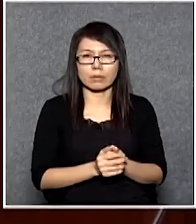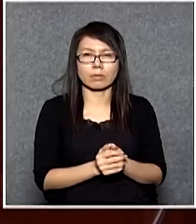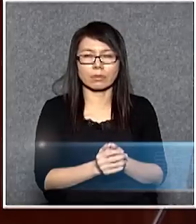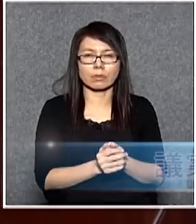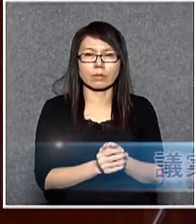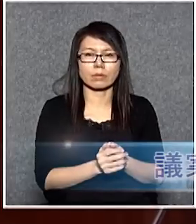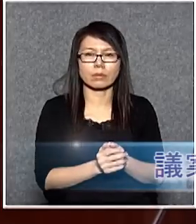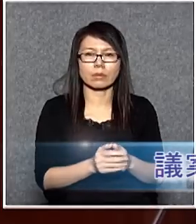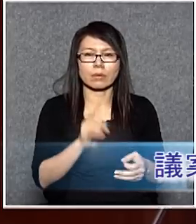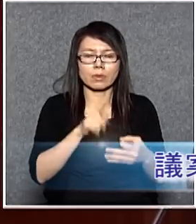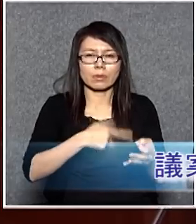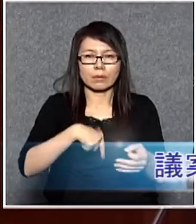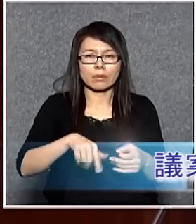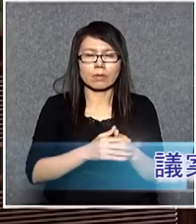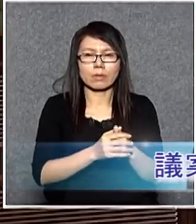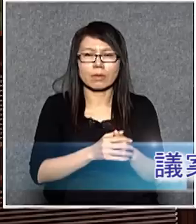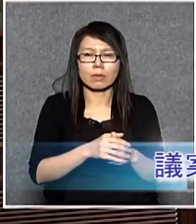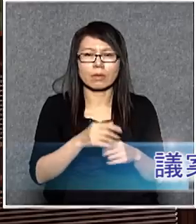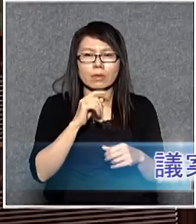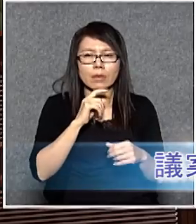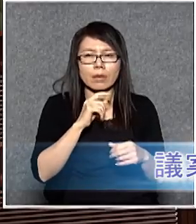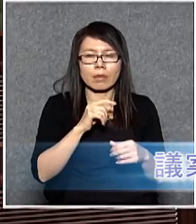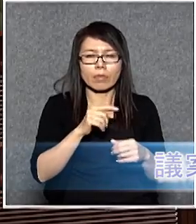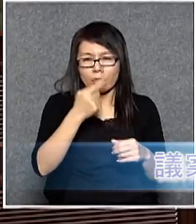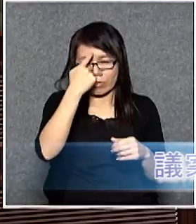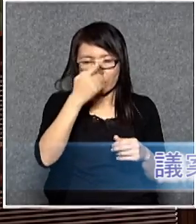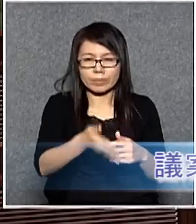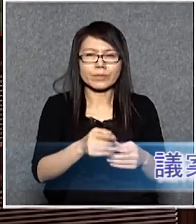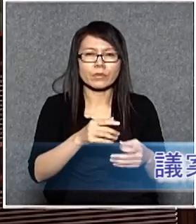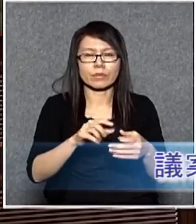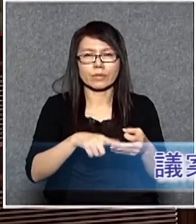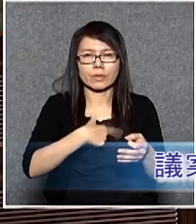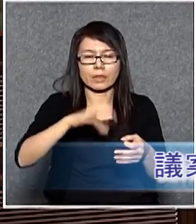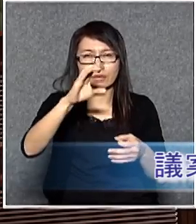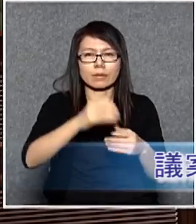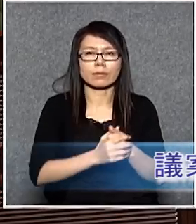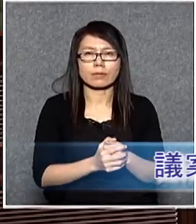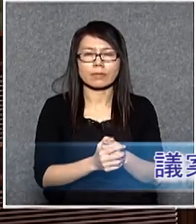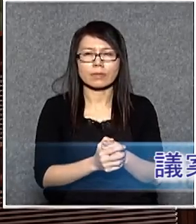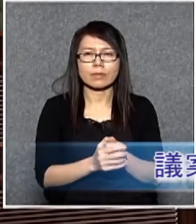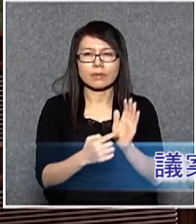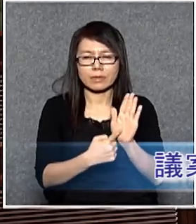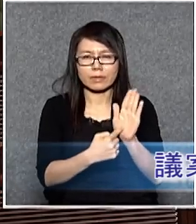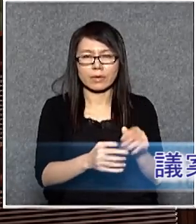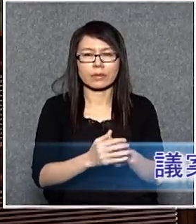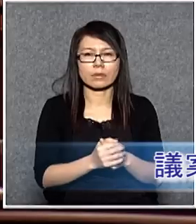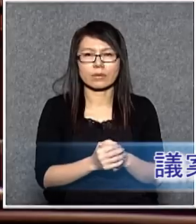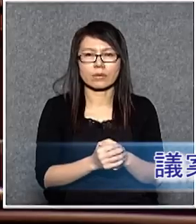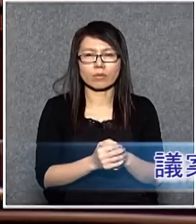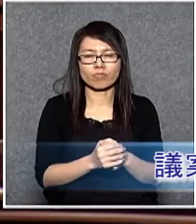梁家傑議員。 主席，陳恆斌議員示範了一個完美